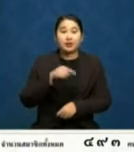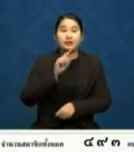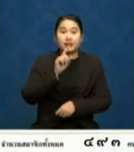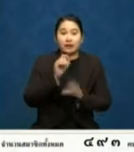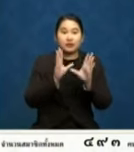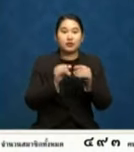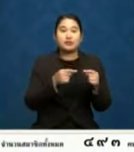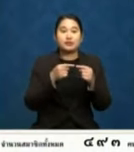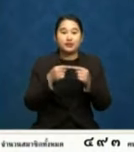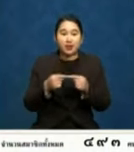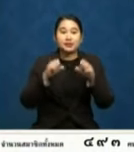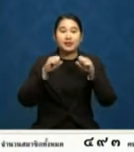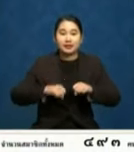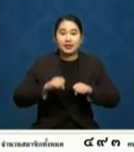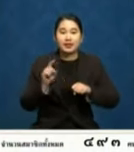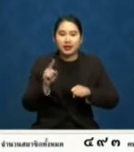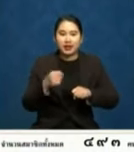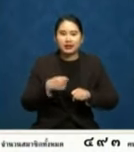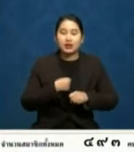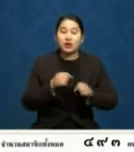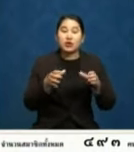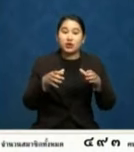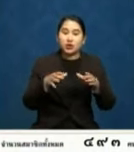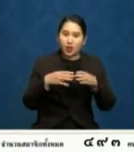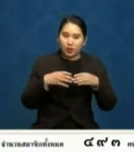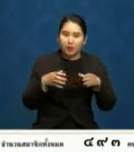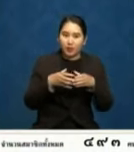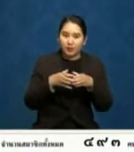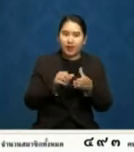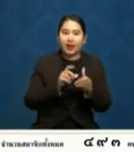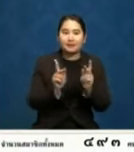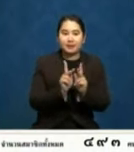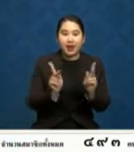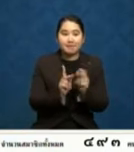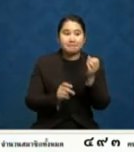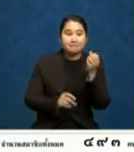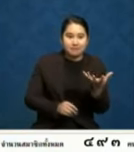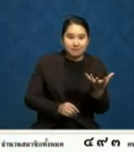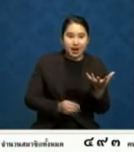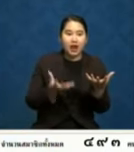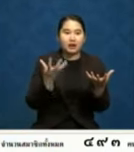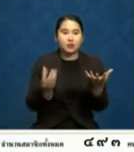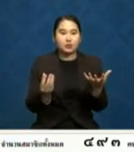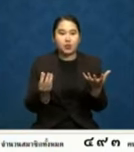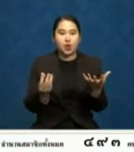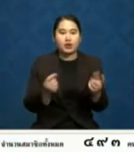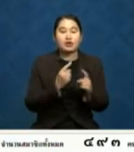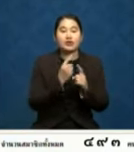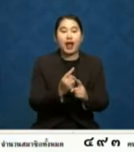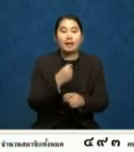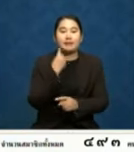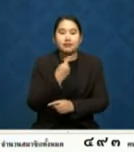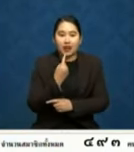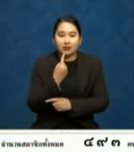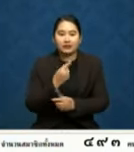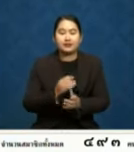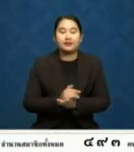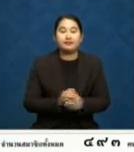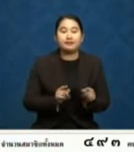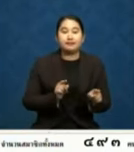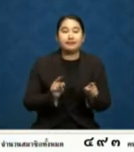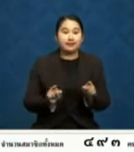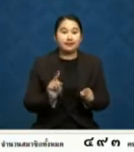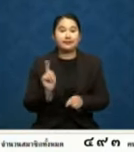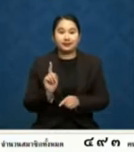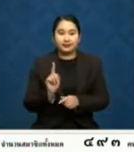มติจากที่ประชุมว่าจะเห็นด้วยกับการแก้ไขของคณะกรรมาธิการเสียงข้างมากหรือของกรรมาธิการที่ขอสงวน